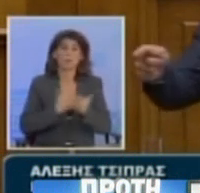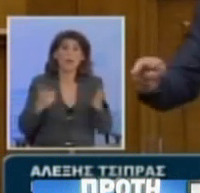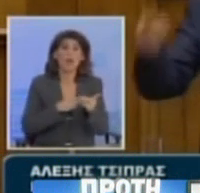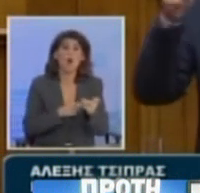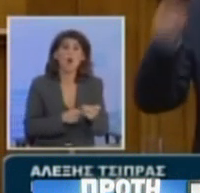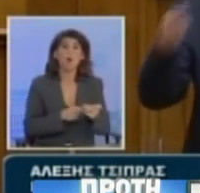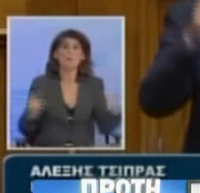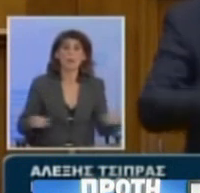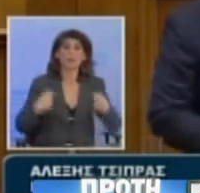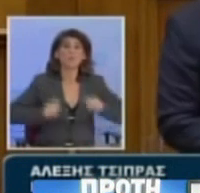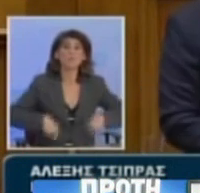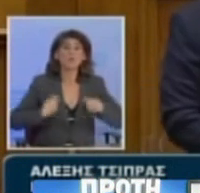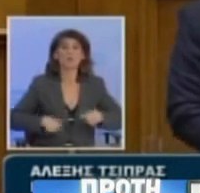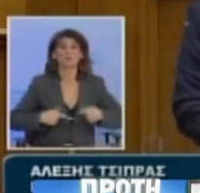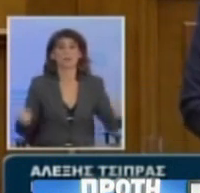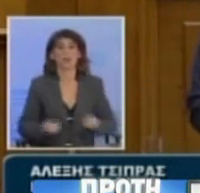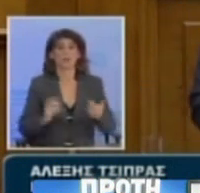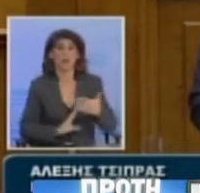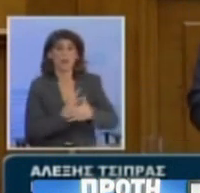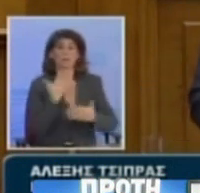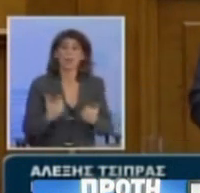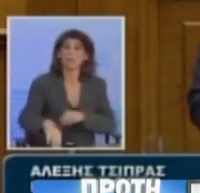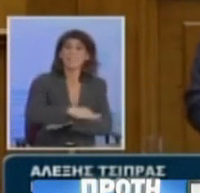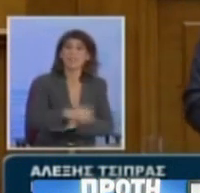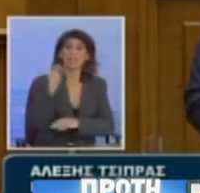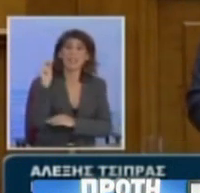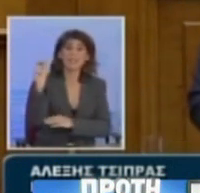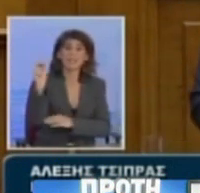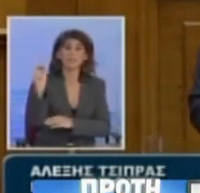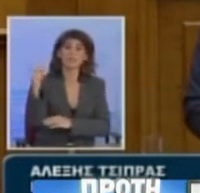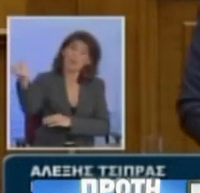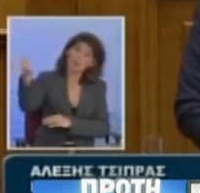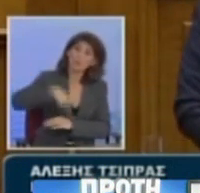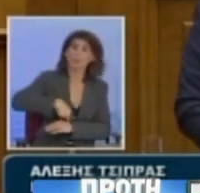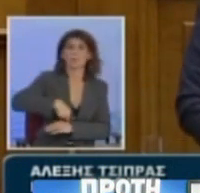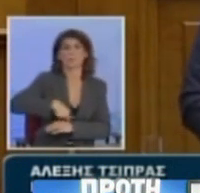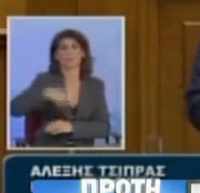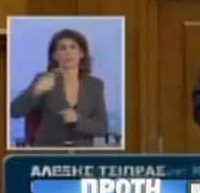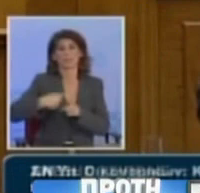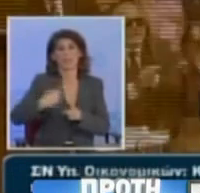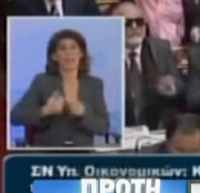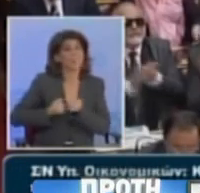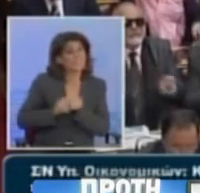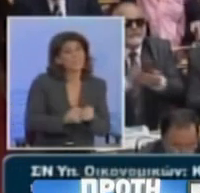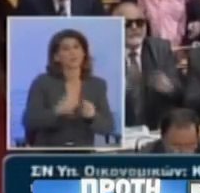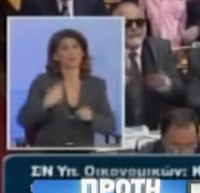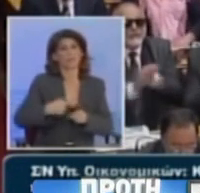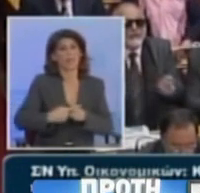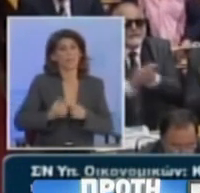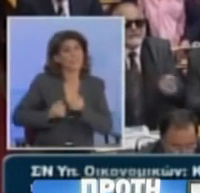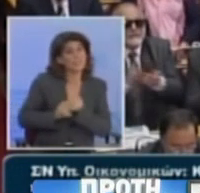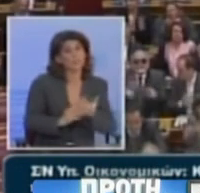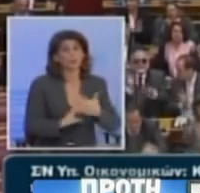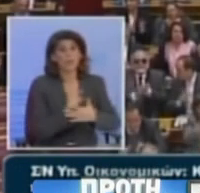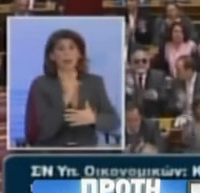του πλούτου και η παραγωγή της ανάπτυξης. Και έχουμε σχέδιο και είναι δέσμευση. Θα τους φέρουμε πίσω στην Ελλάδα να στηρίξουν τη χώρα, να στηρίξουν